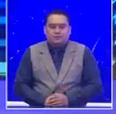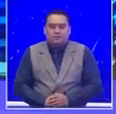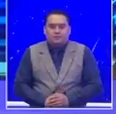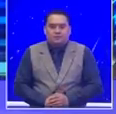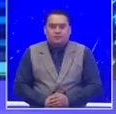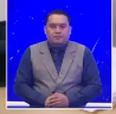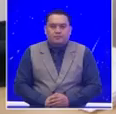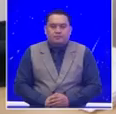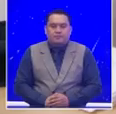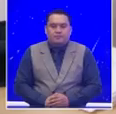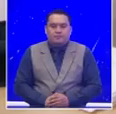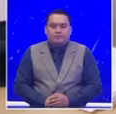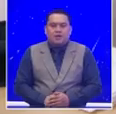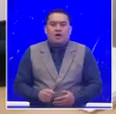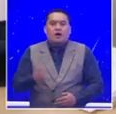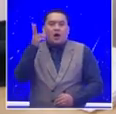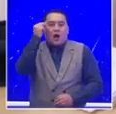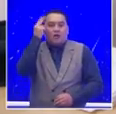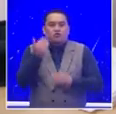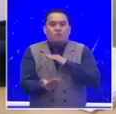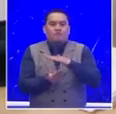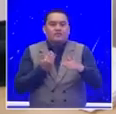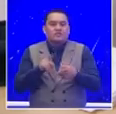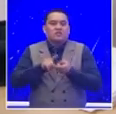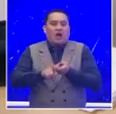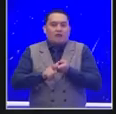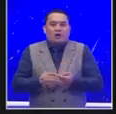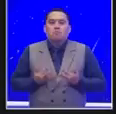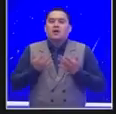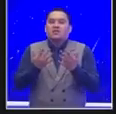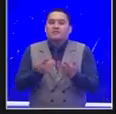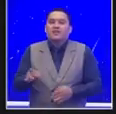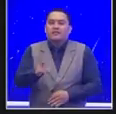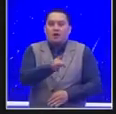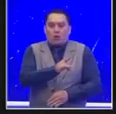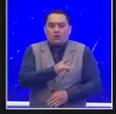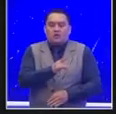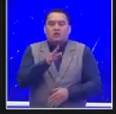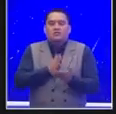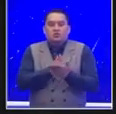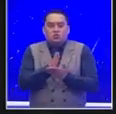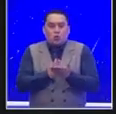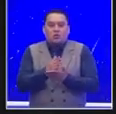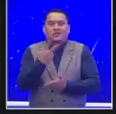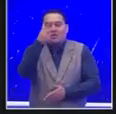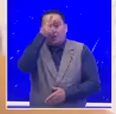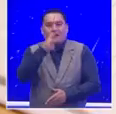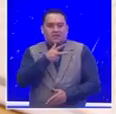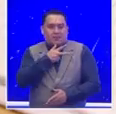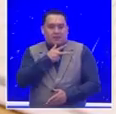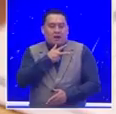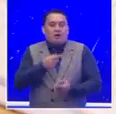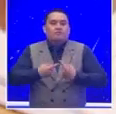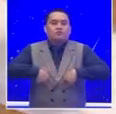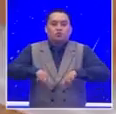Жумаханов. Количество призывников будет зависеть от потребностей регионов, а сам срок службы продлится 3 месяца, а в